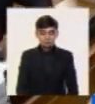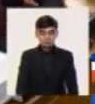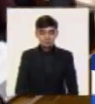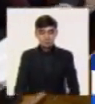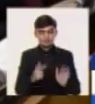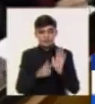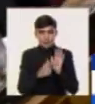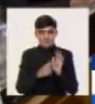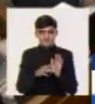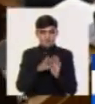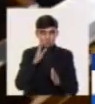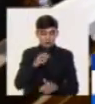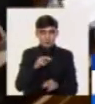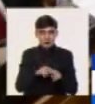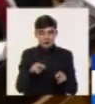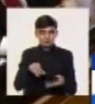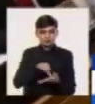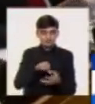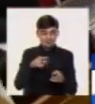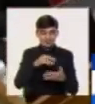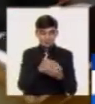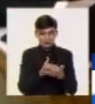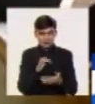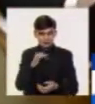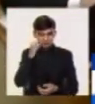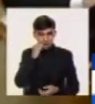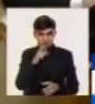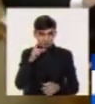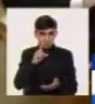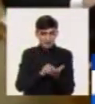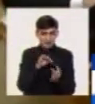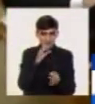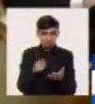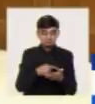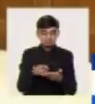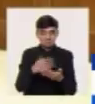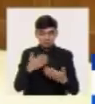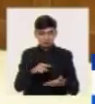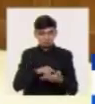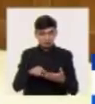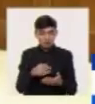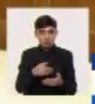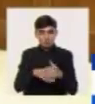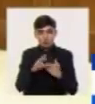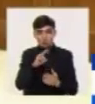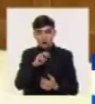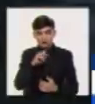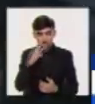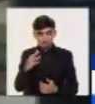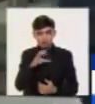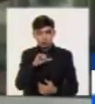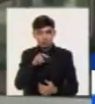Жетінші сайланымда парламентке баратындар тізімнен алдымен зейнет жасындағы депутаттар сызылған сияқты, оларды Қуаныш Сұлтанов бастап